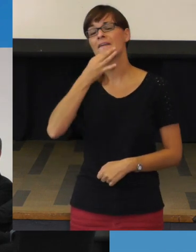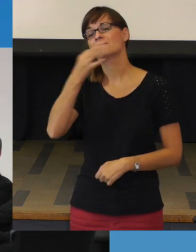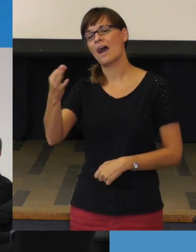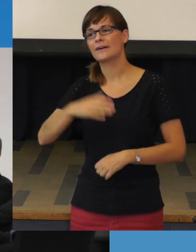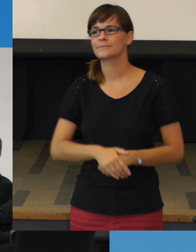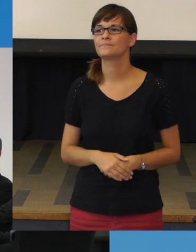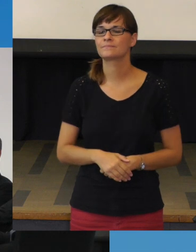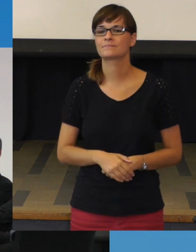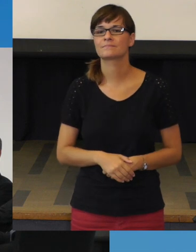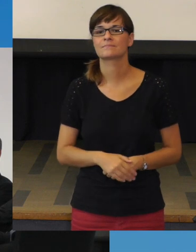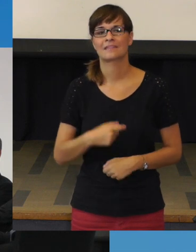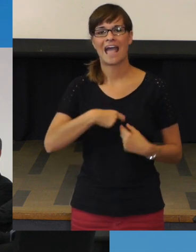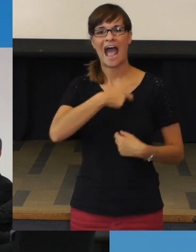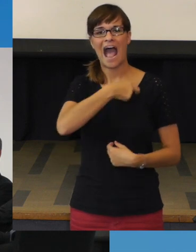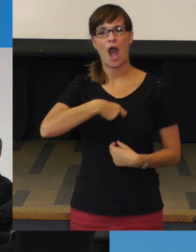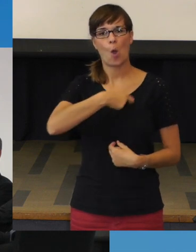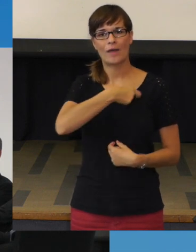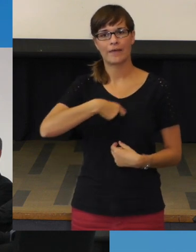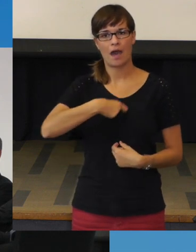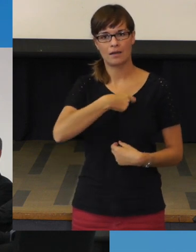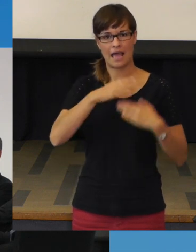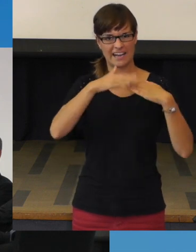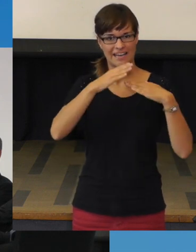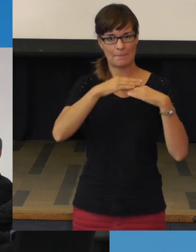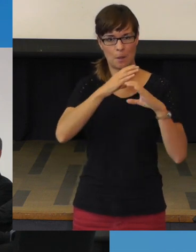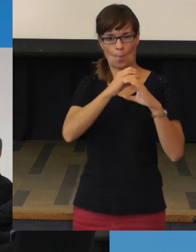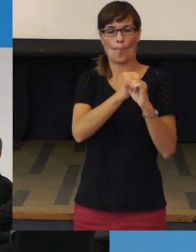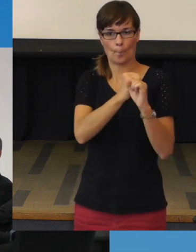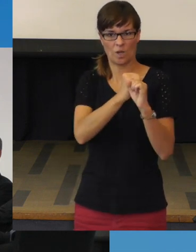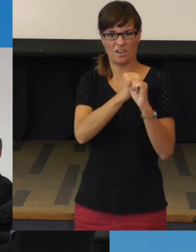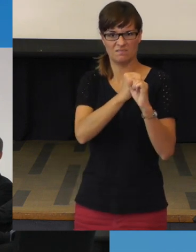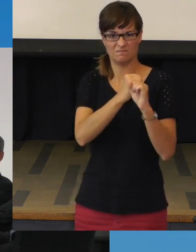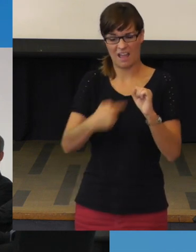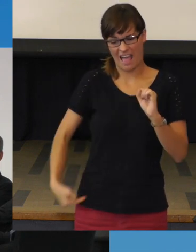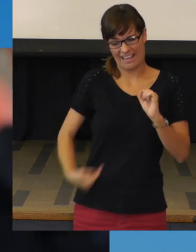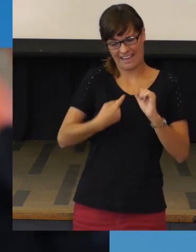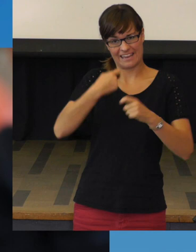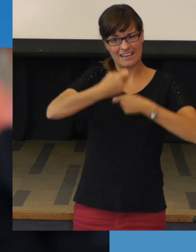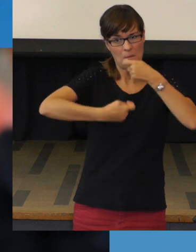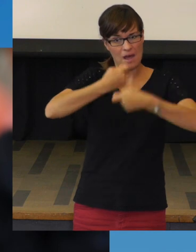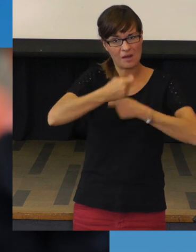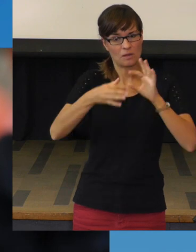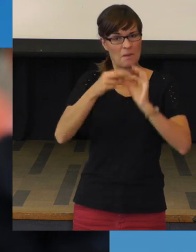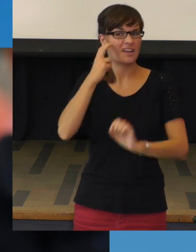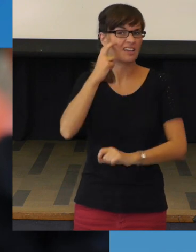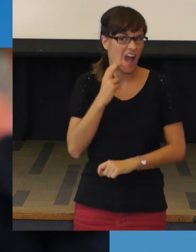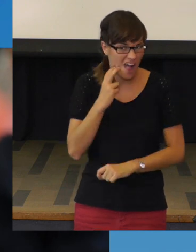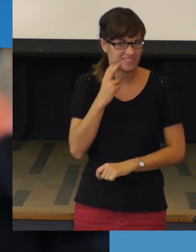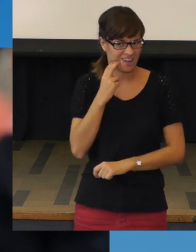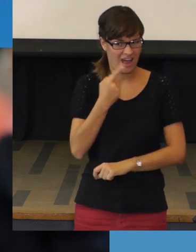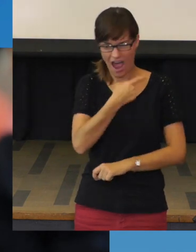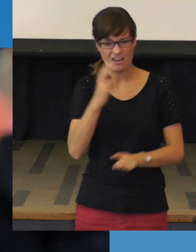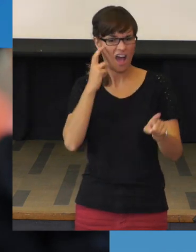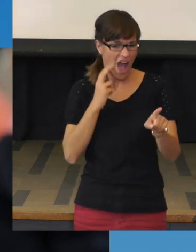einer Aortenklappenstenose, die Katheterbehandlung. Ist die in jedem Alter möglich? Wie sind die Erfahrungen?